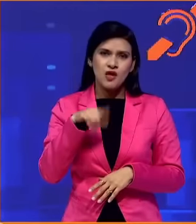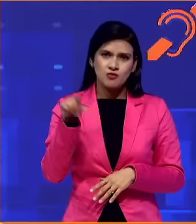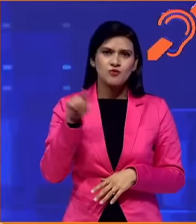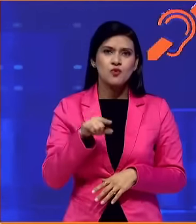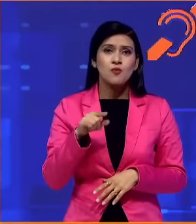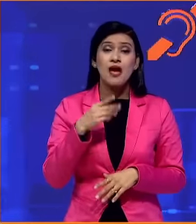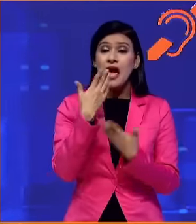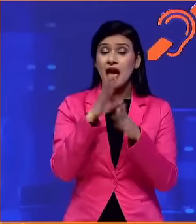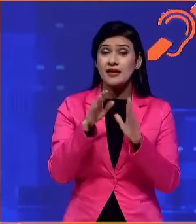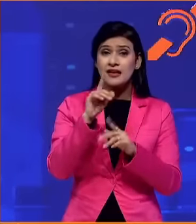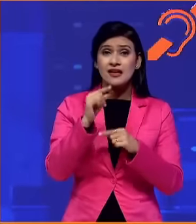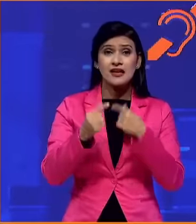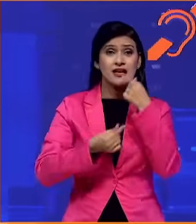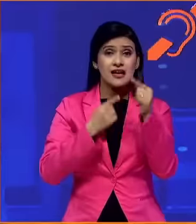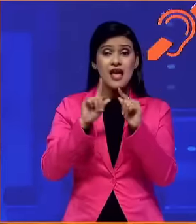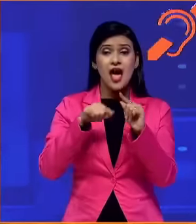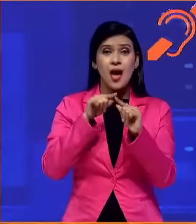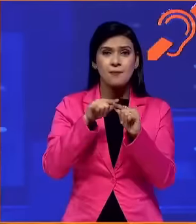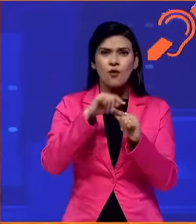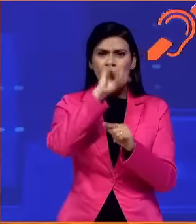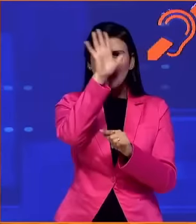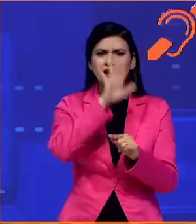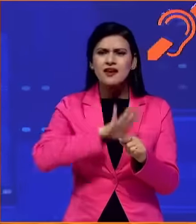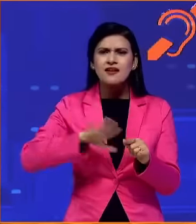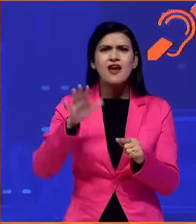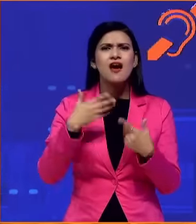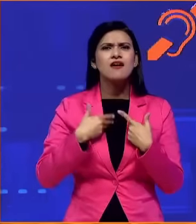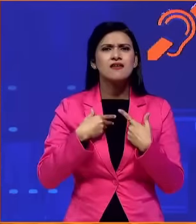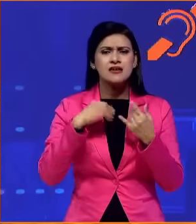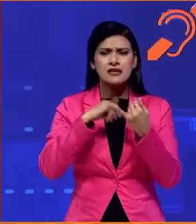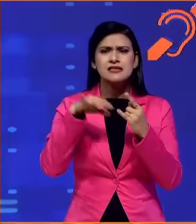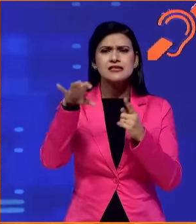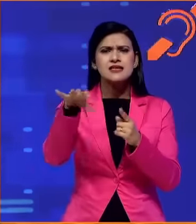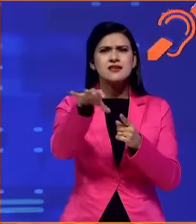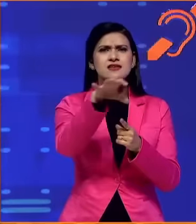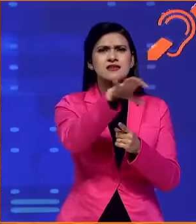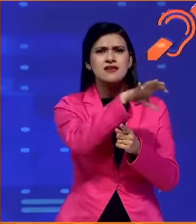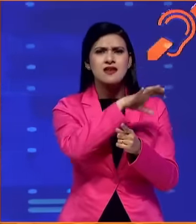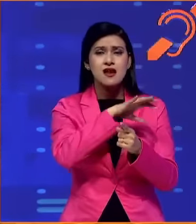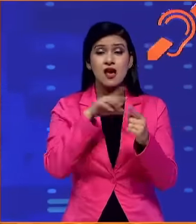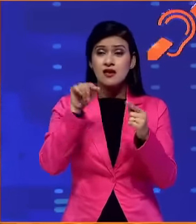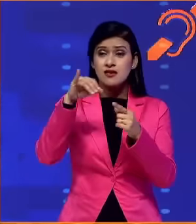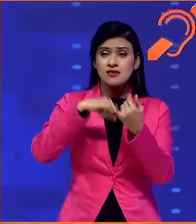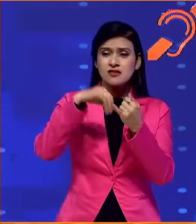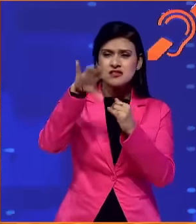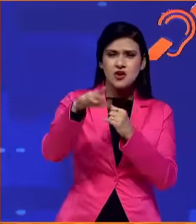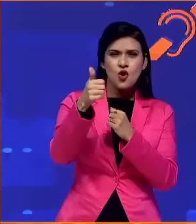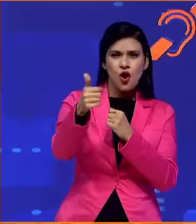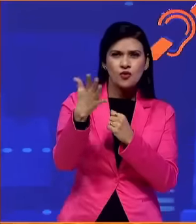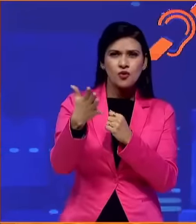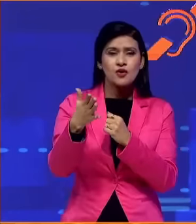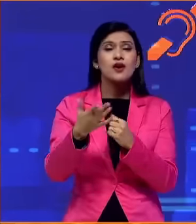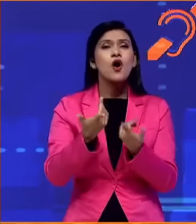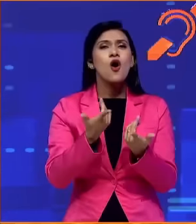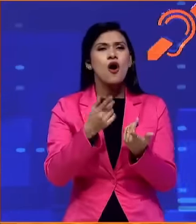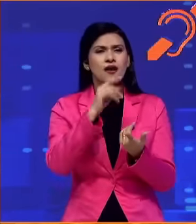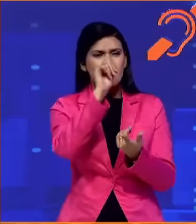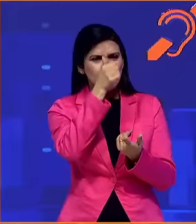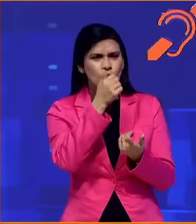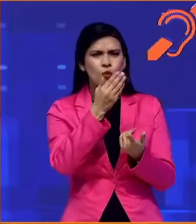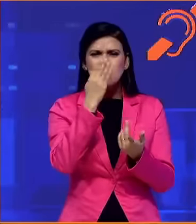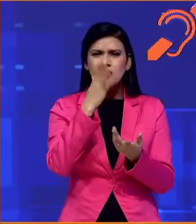कियदिहम एकहीदेशमेंरहतेहैं,तोविभिन्नराज्योंपरटिप्पणीकरना याकिसीजातिया धर्मकाअपमान